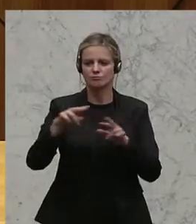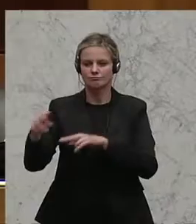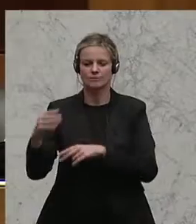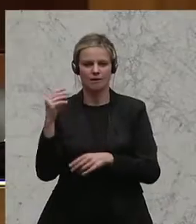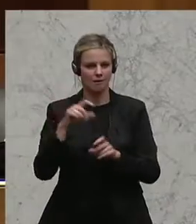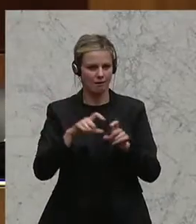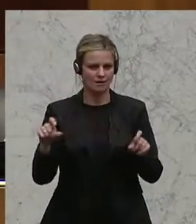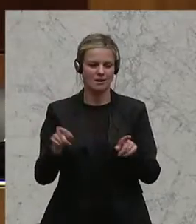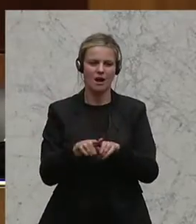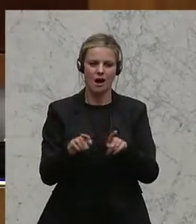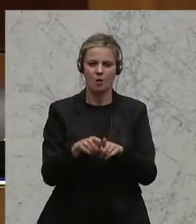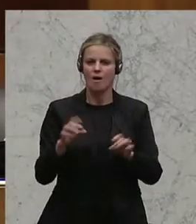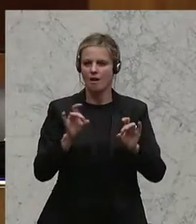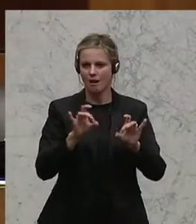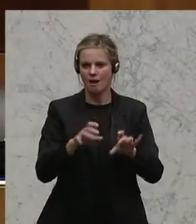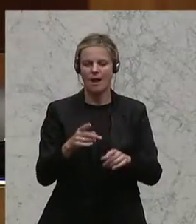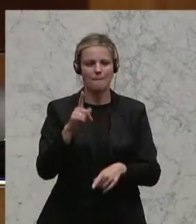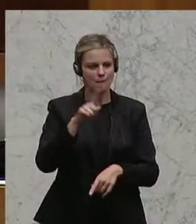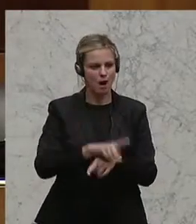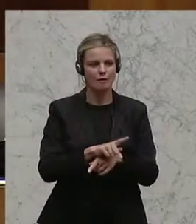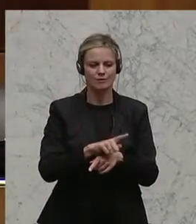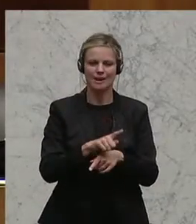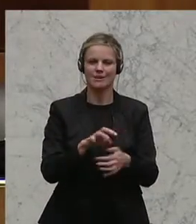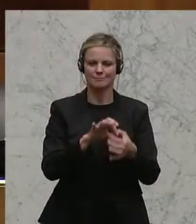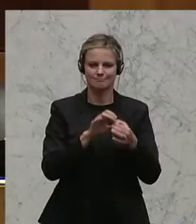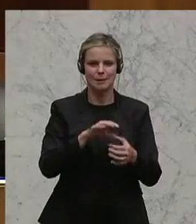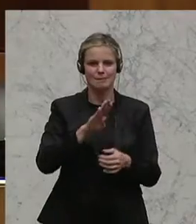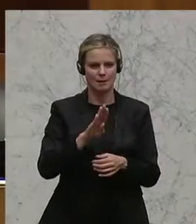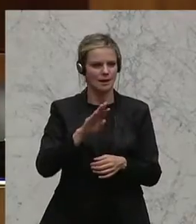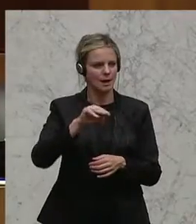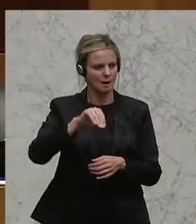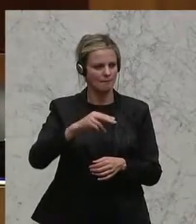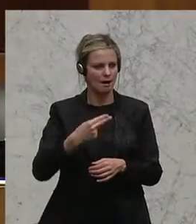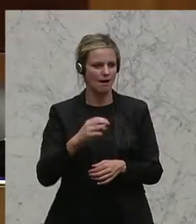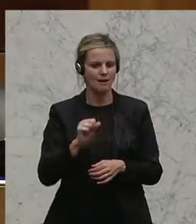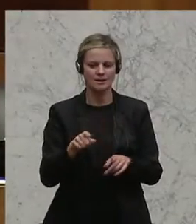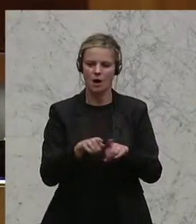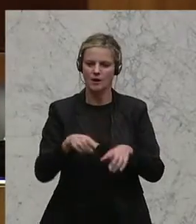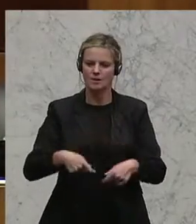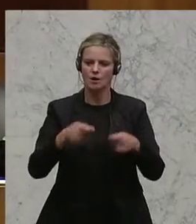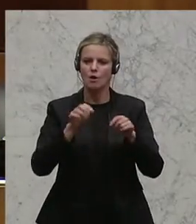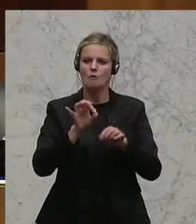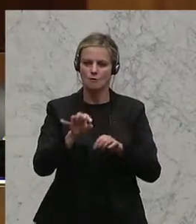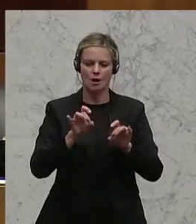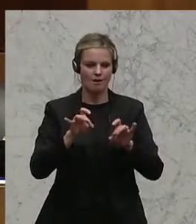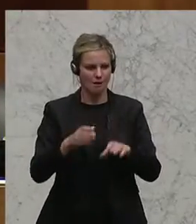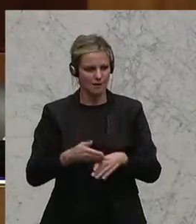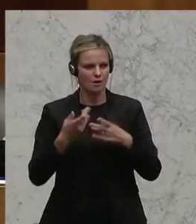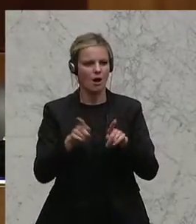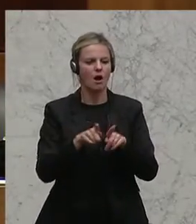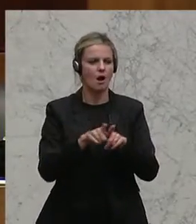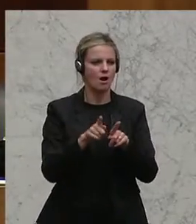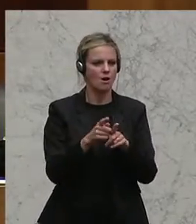von Lehrbeauftragten in allen BMHSen. Das neue Berufsbild Erzieher für die Lernhilfe, die Umwandlung und Umbenennung